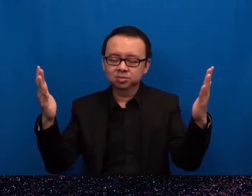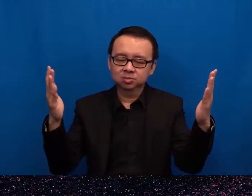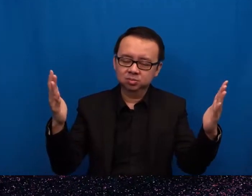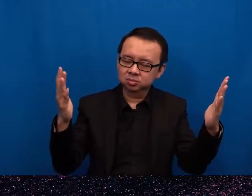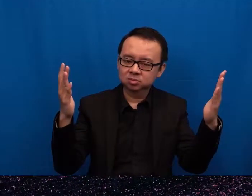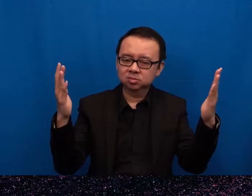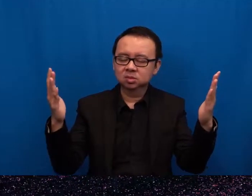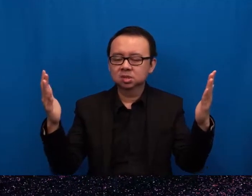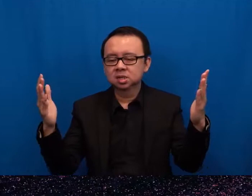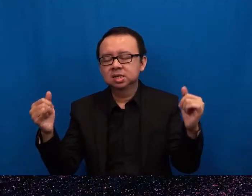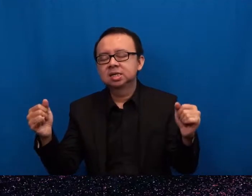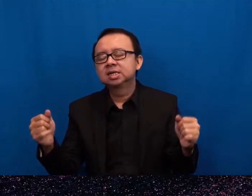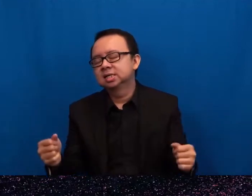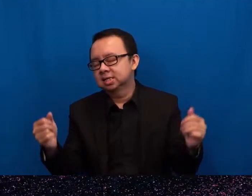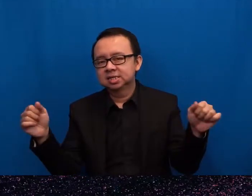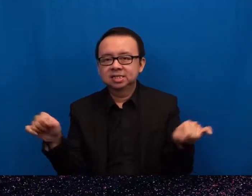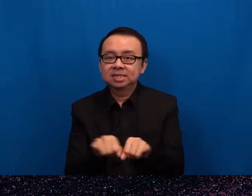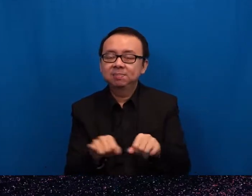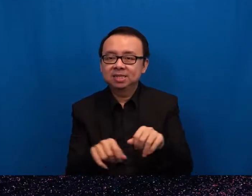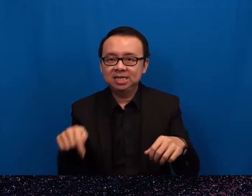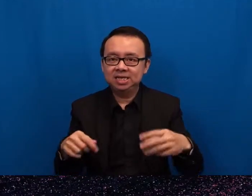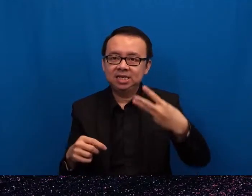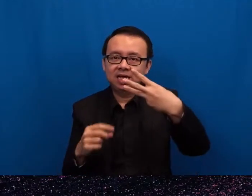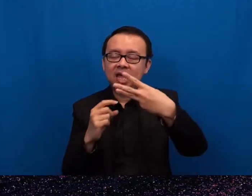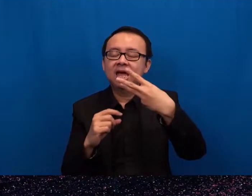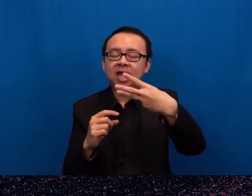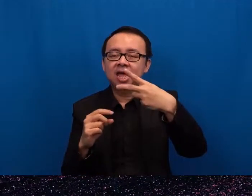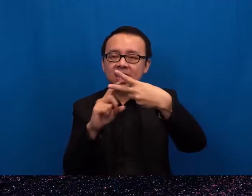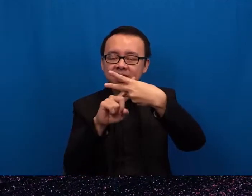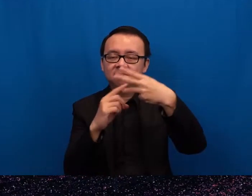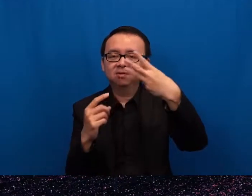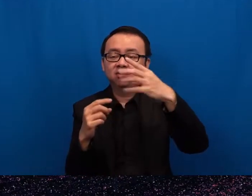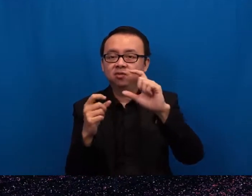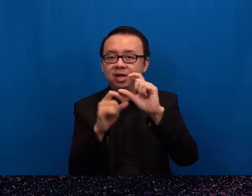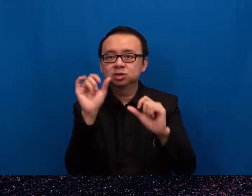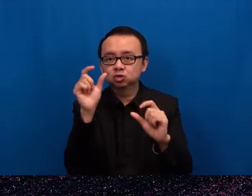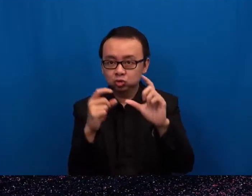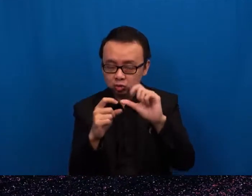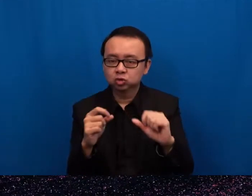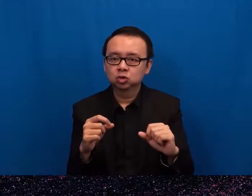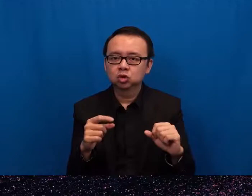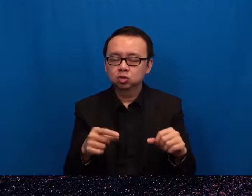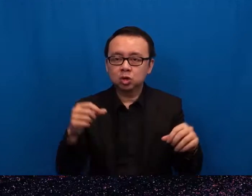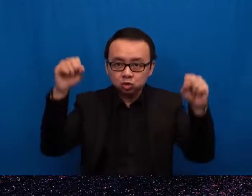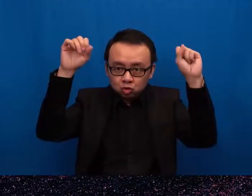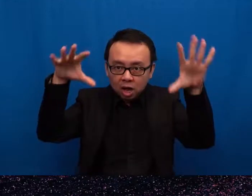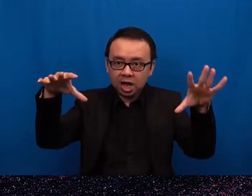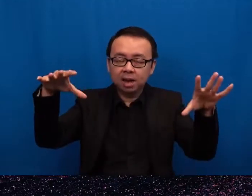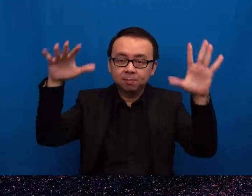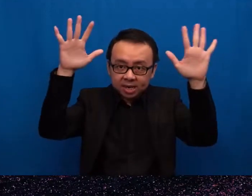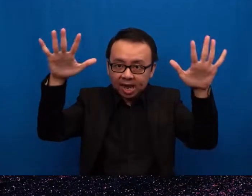di Efesus Tuhan, turunlah Roh Kudus dan mereka mulai bernubuat dan berbahasa lidah.